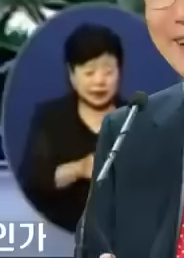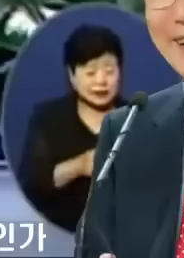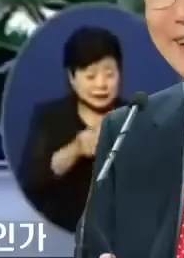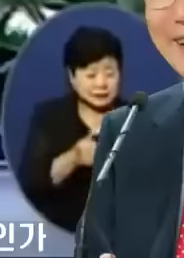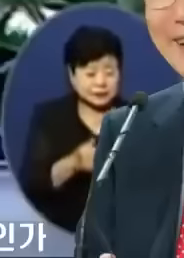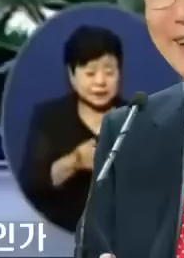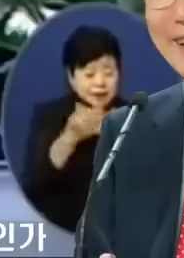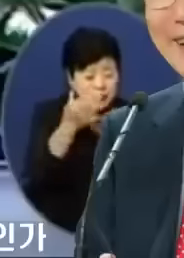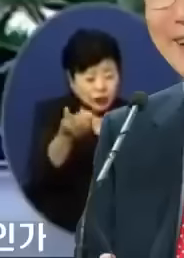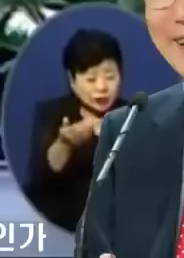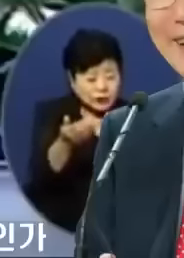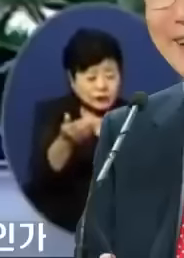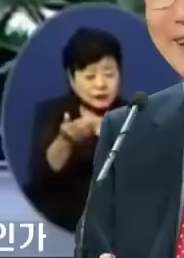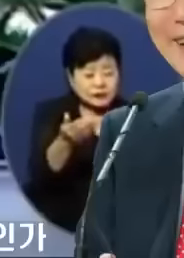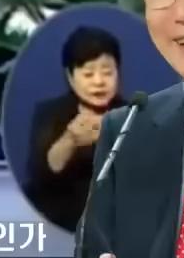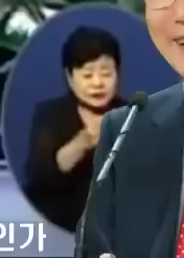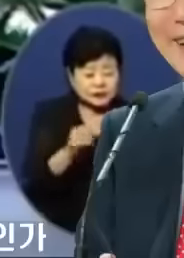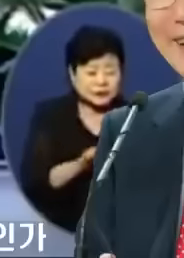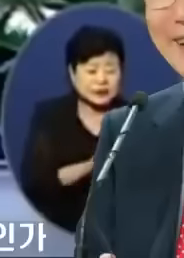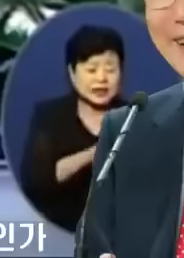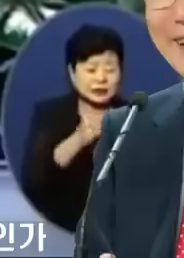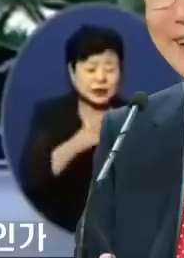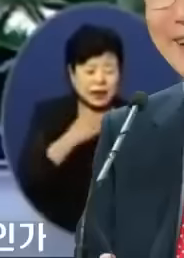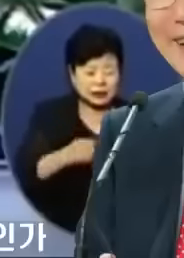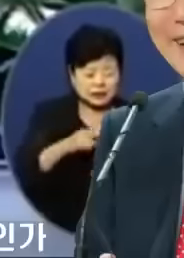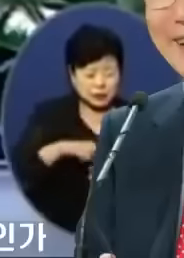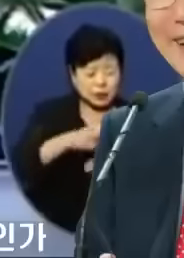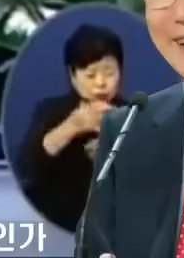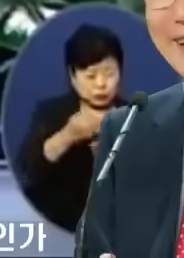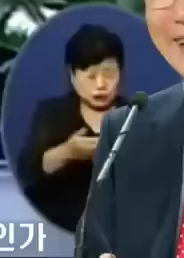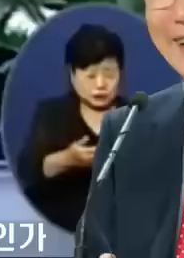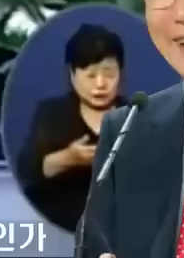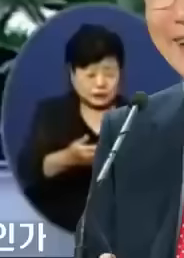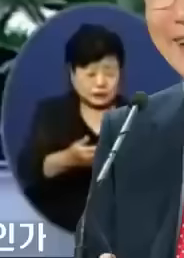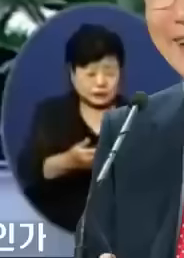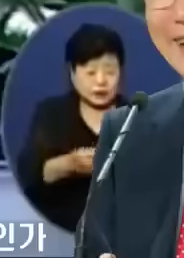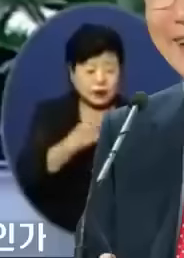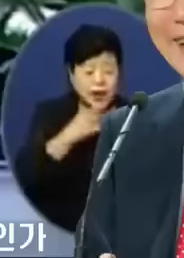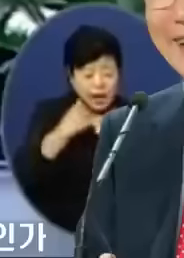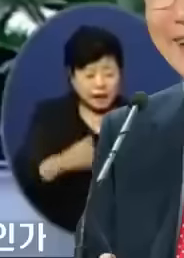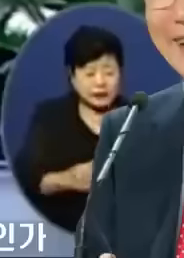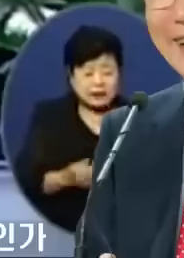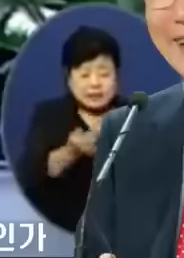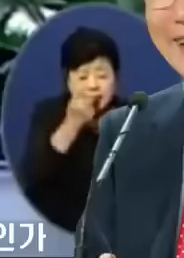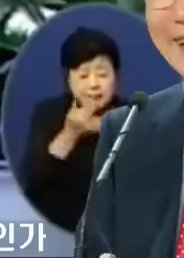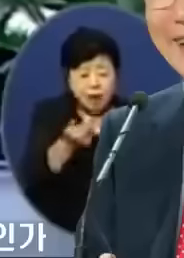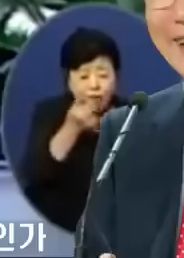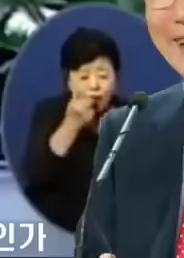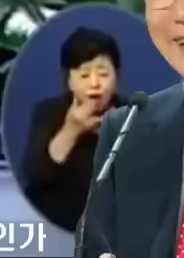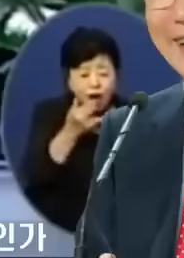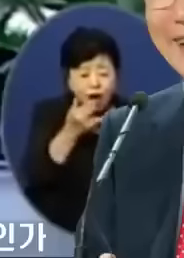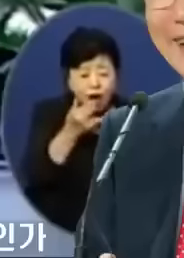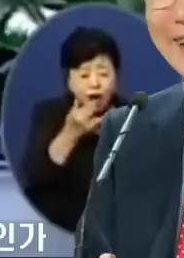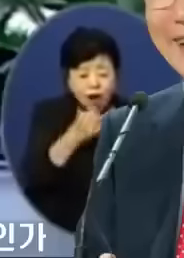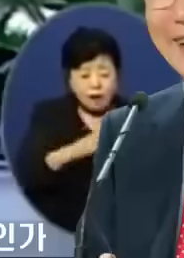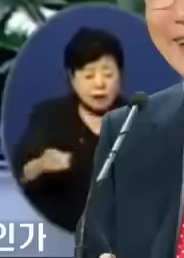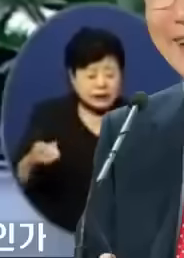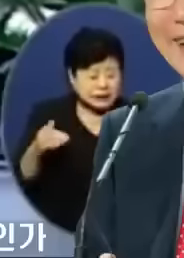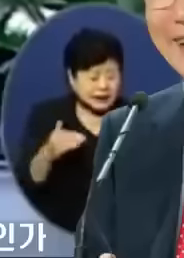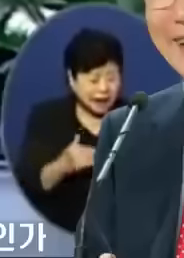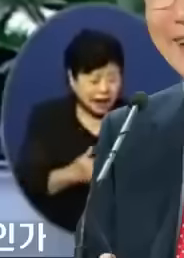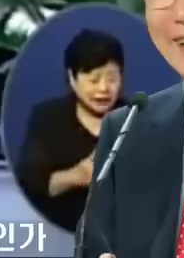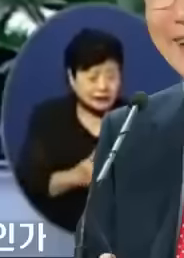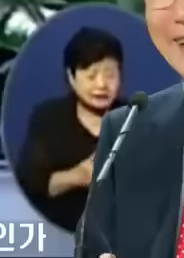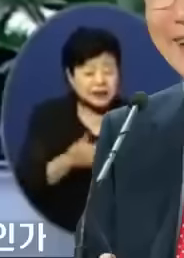하나님이 여러분을 이처럼 사랑하사 독생자를 주셨는데 독생자의 생명을 버리기까지